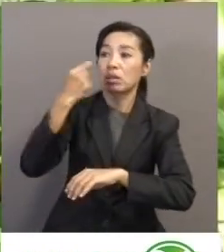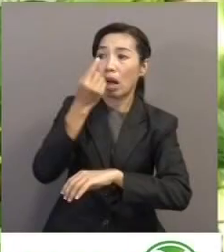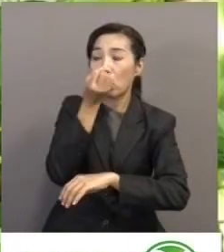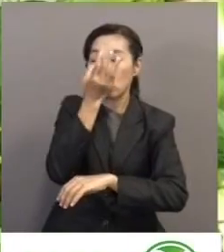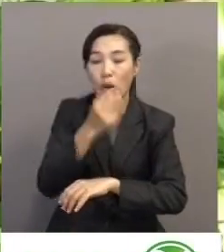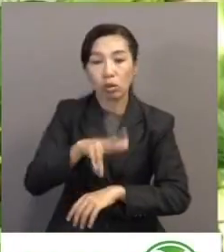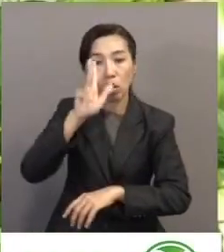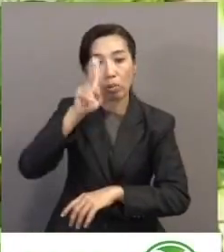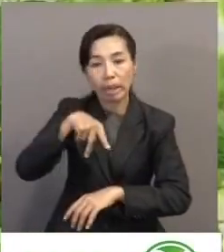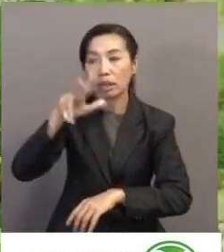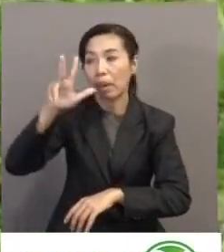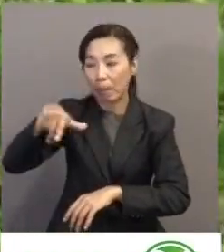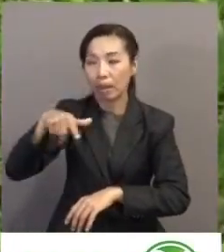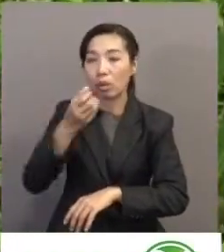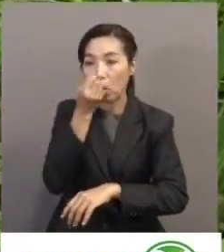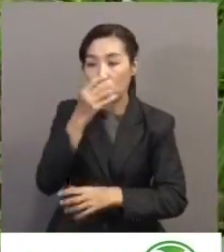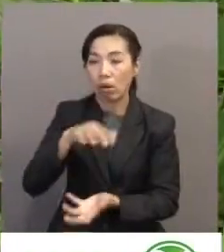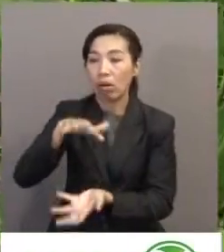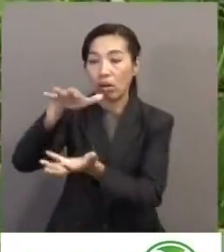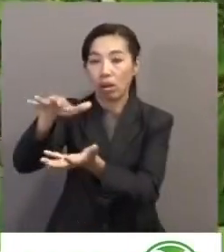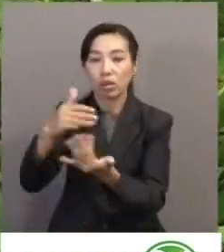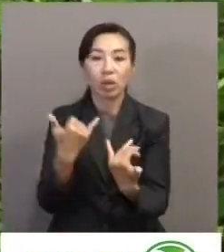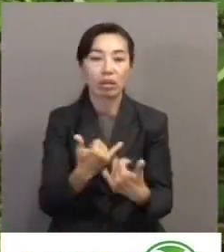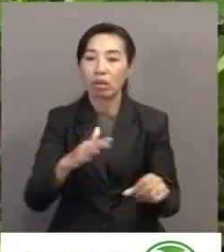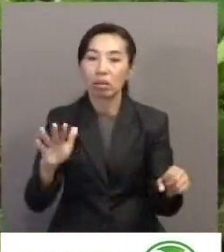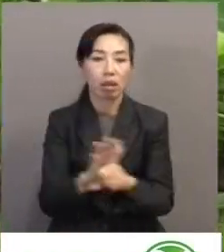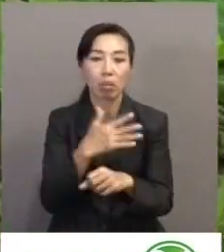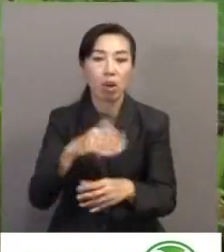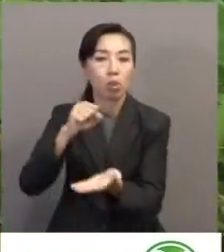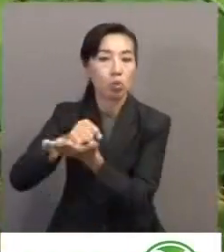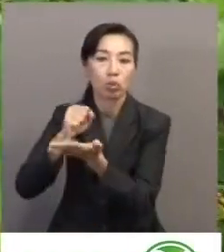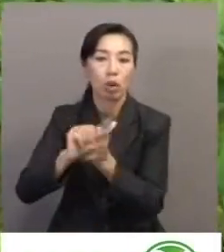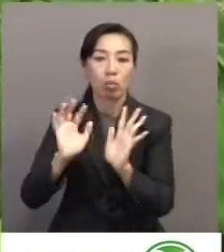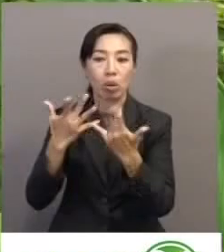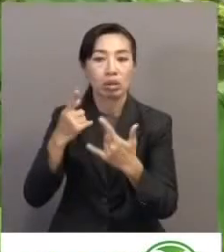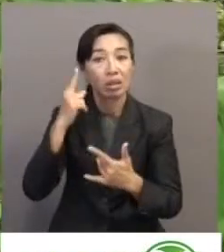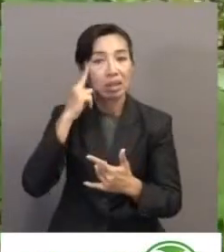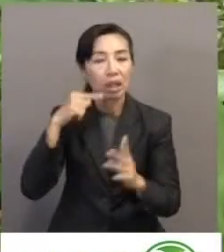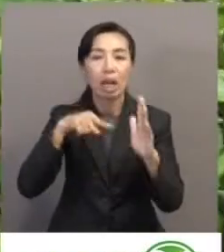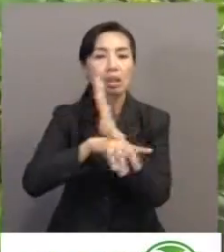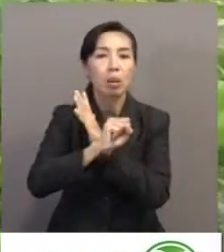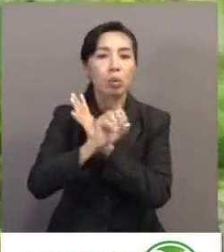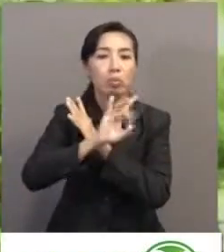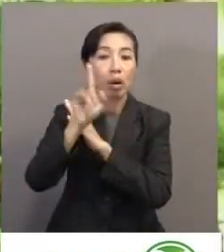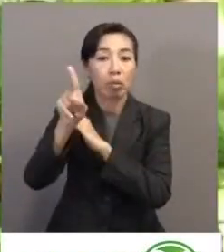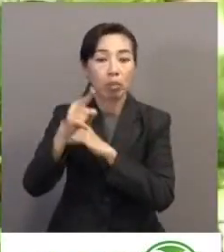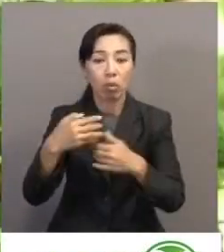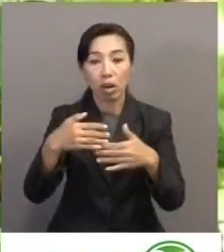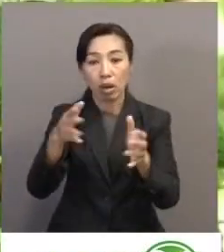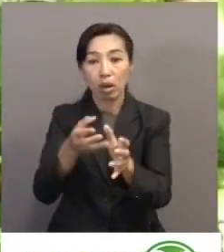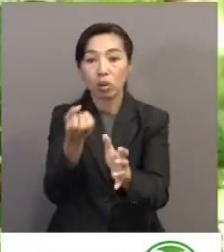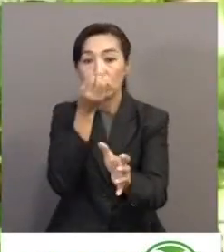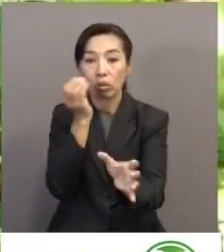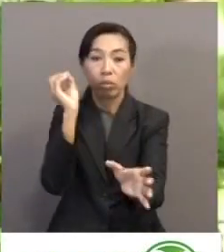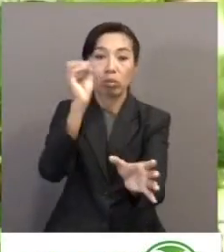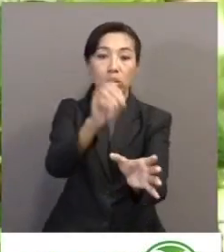ดอกเป็นเดือนตอนนี้เต็มหมดแล้วภายในจังหวัดเพราะว่าตักบาทแล้วนี่เร